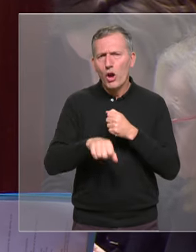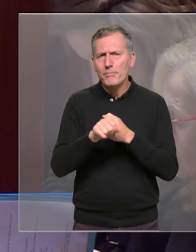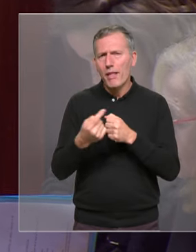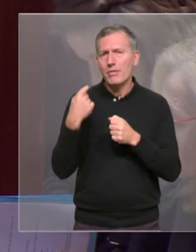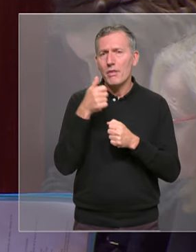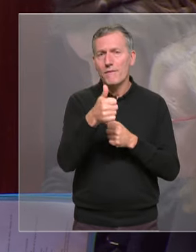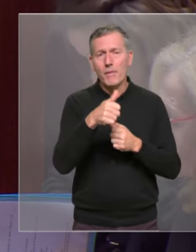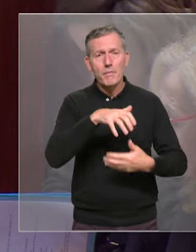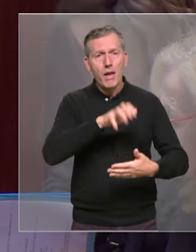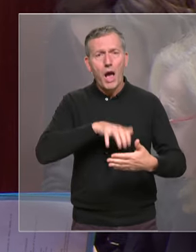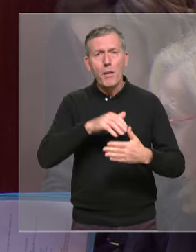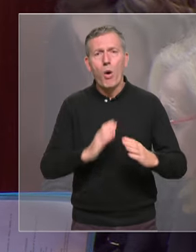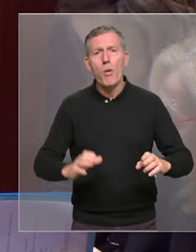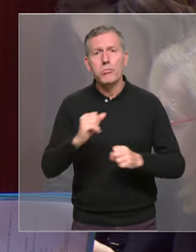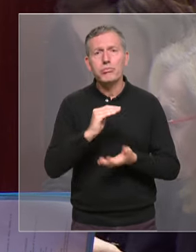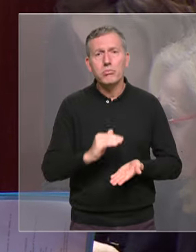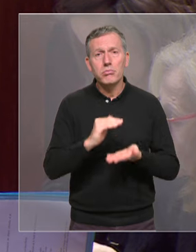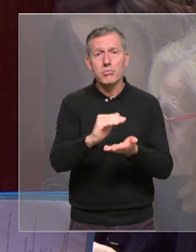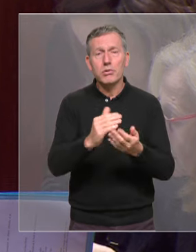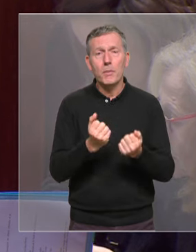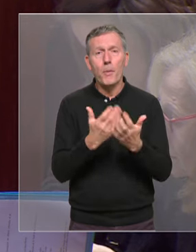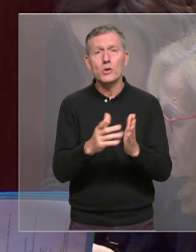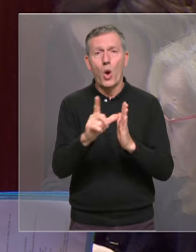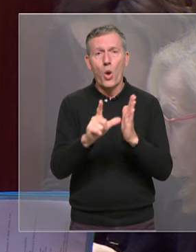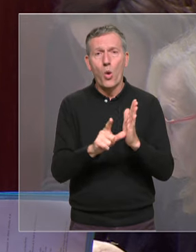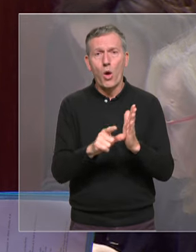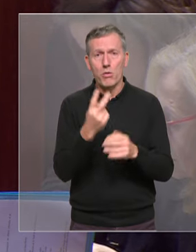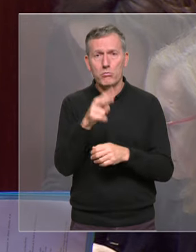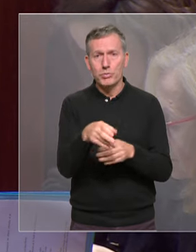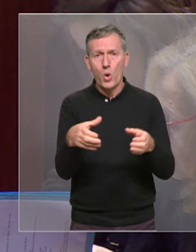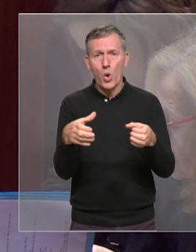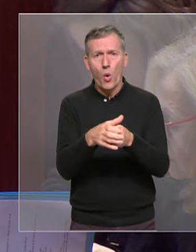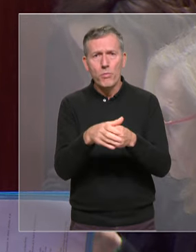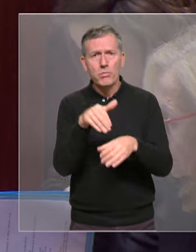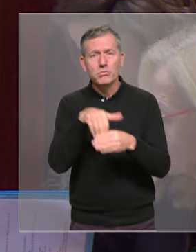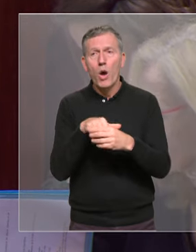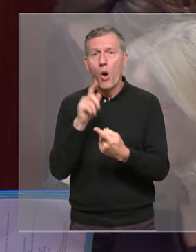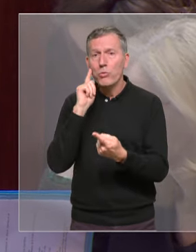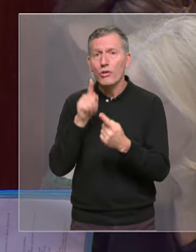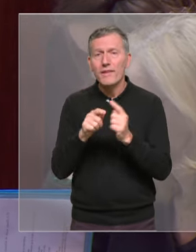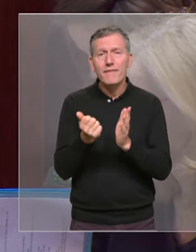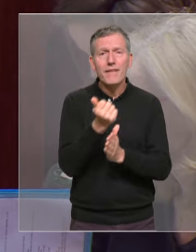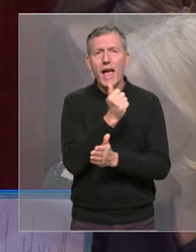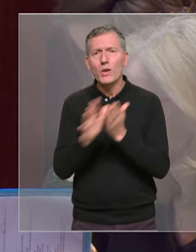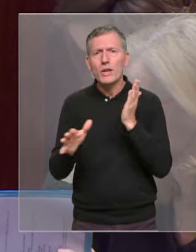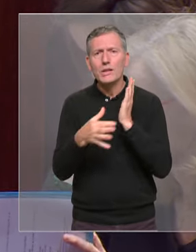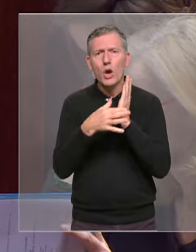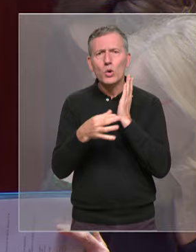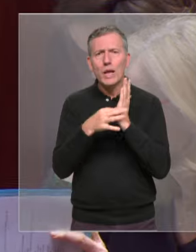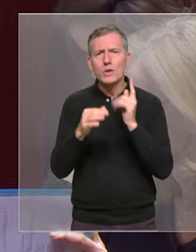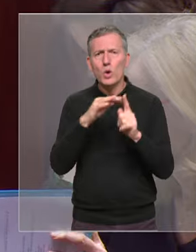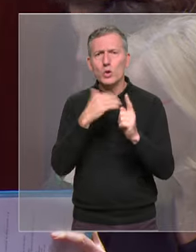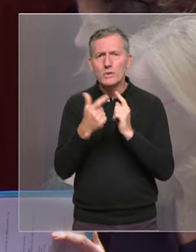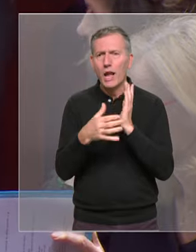étiez vous-même rapporteur d'une proposition de loi présentée lors d'une niche de votre groupe qui visait à exonérer de cotisations sociales